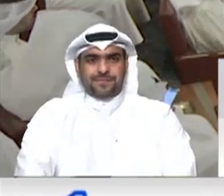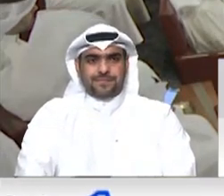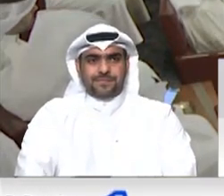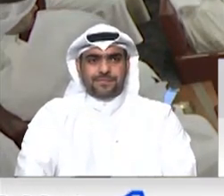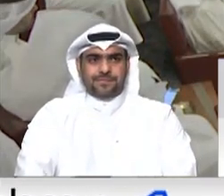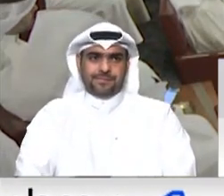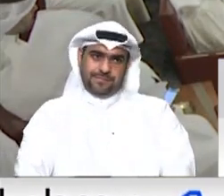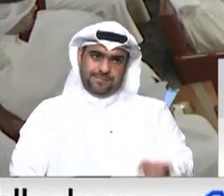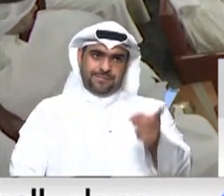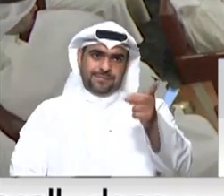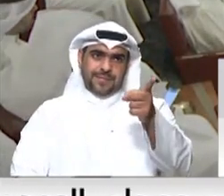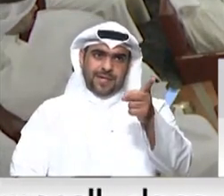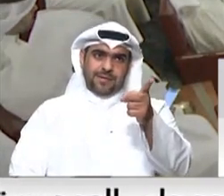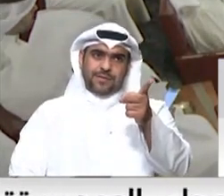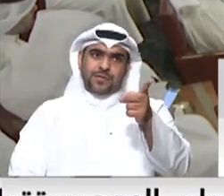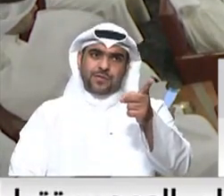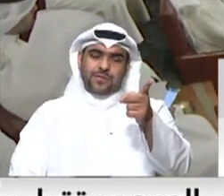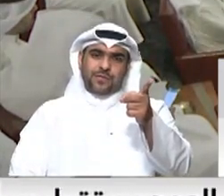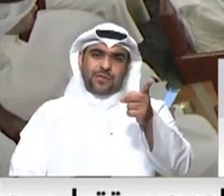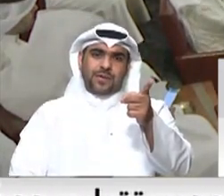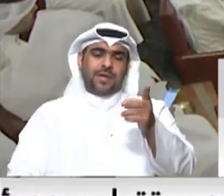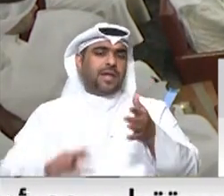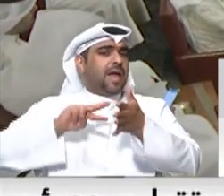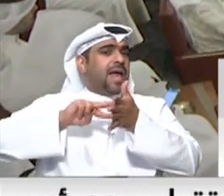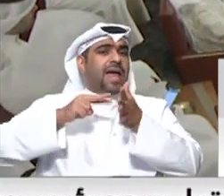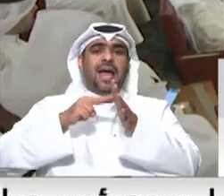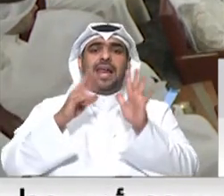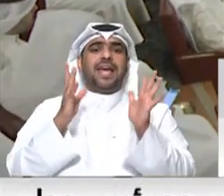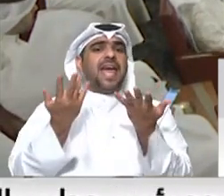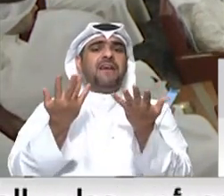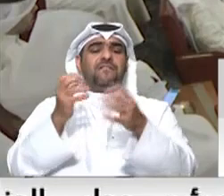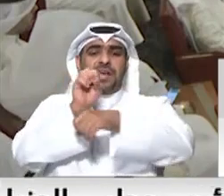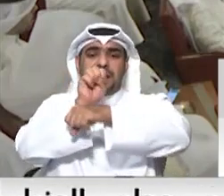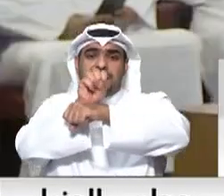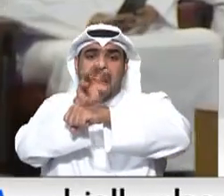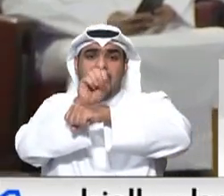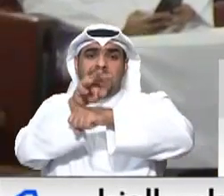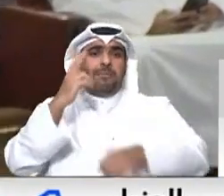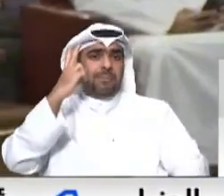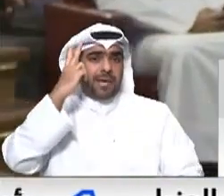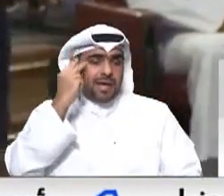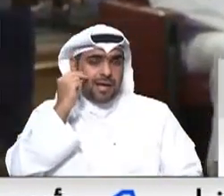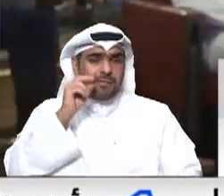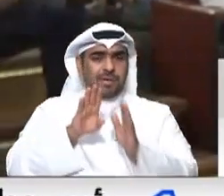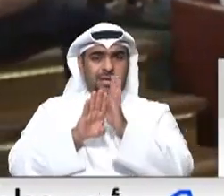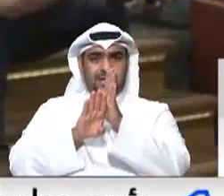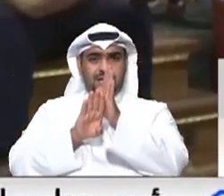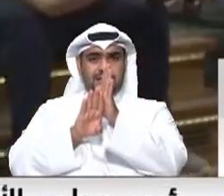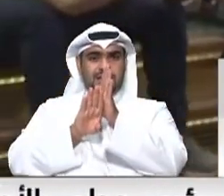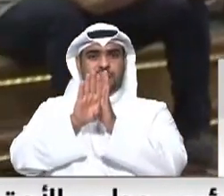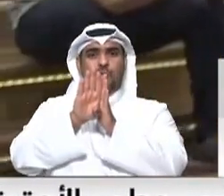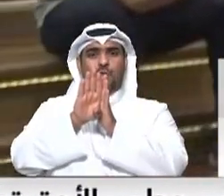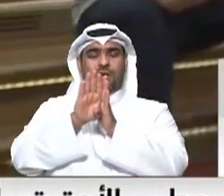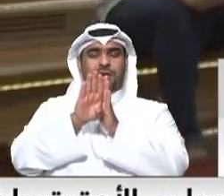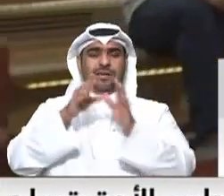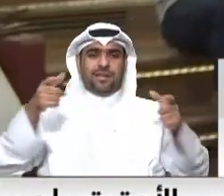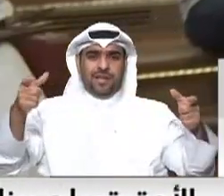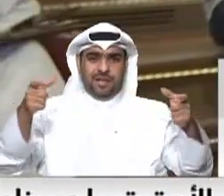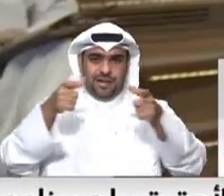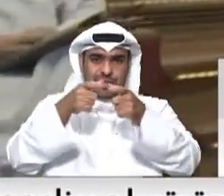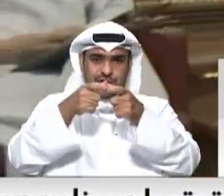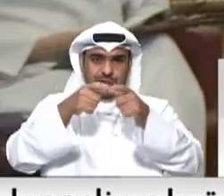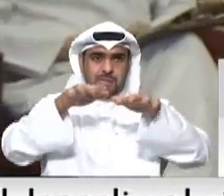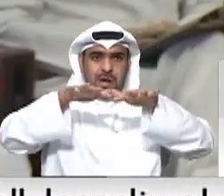تصحيح مسار التعليم من التشخيص والحلول الى التشريع والتنفيذ عنوان الحلقه النقاشيه التي